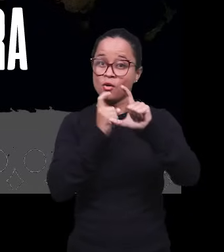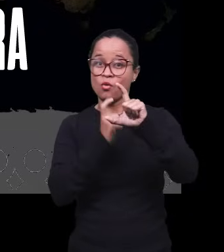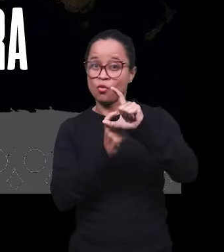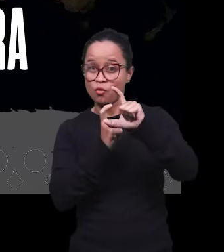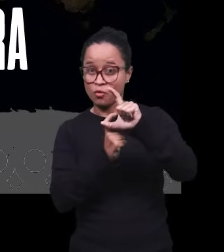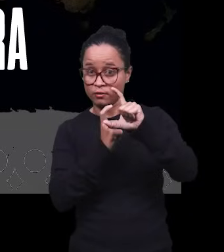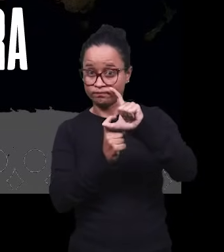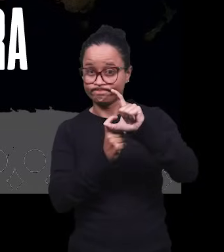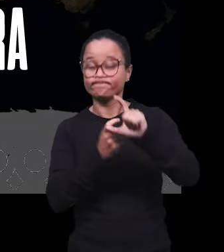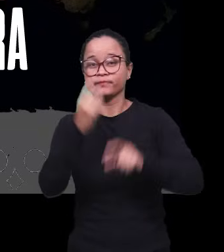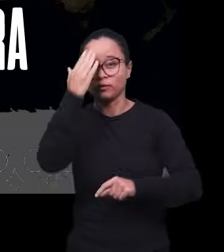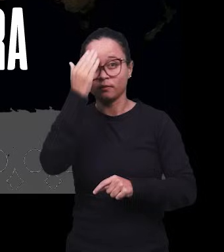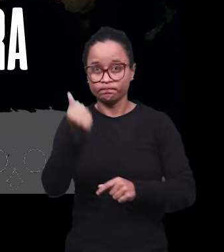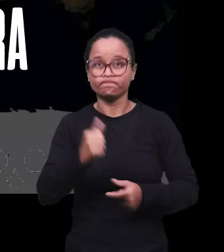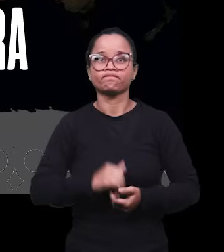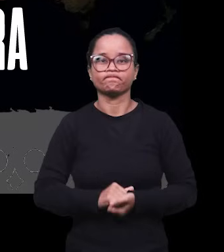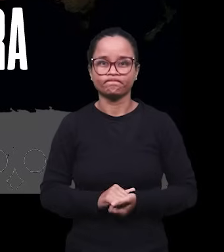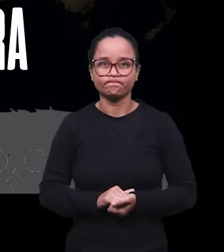партийной организации,